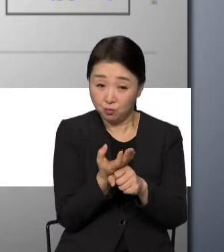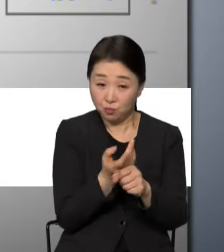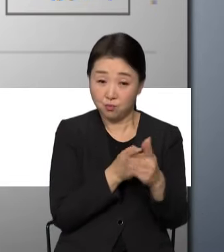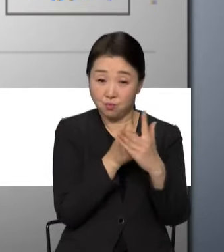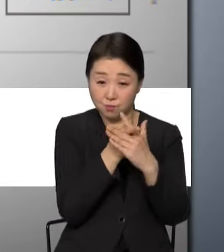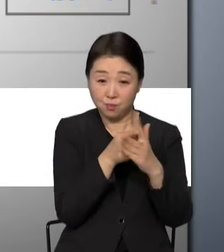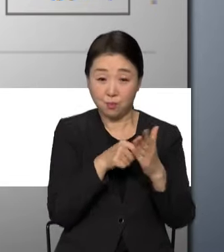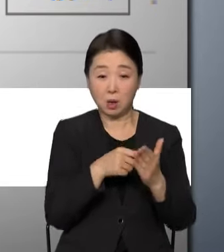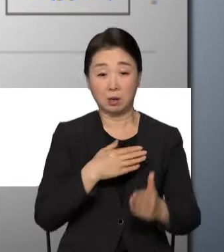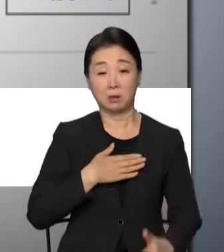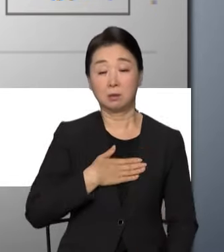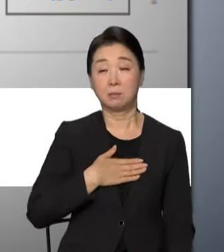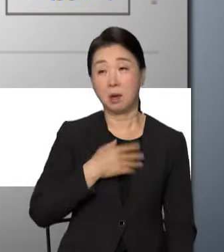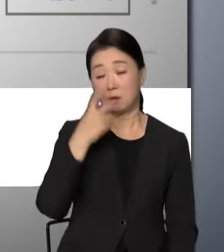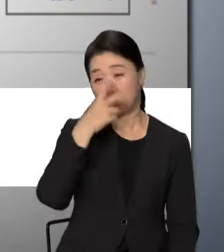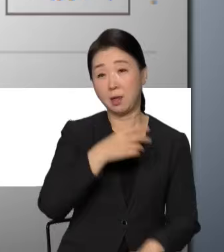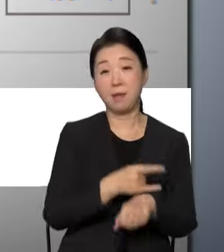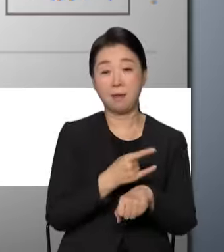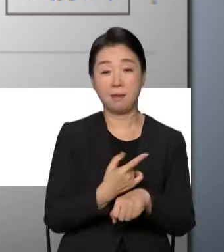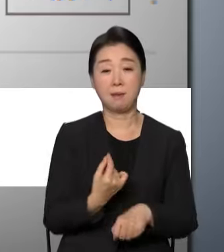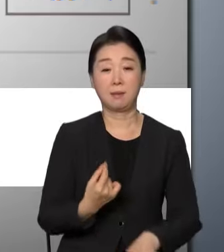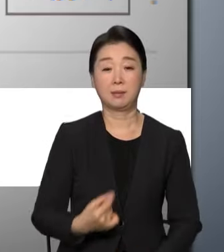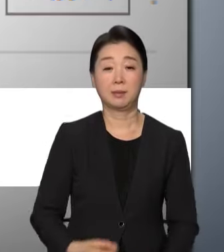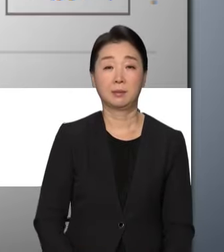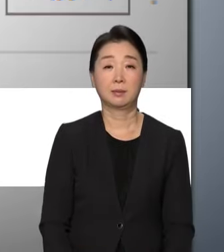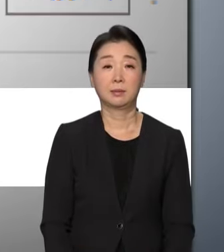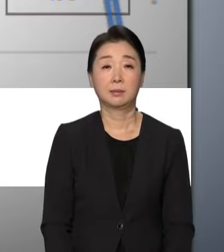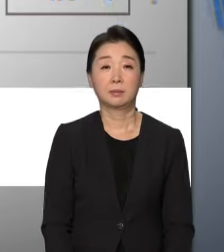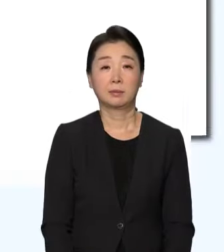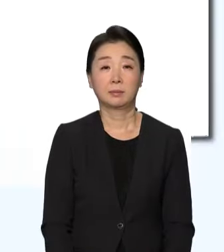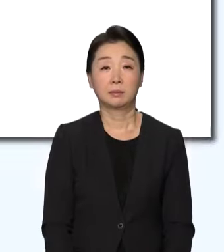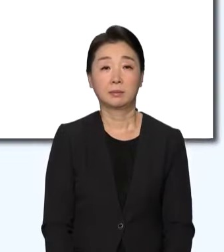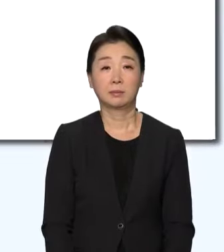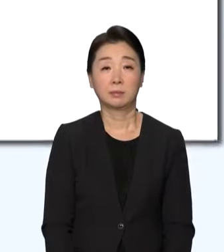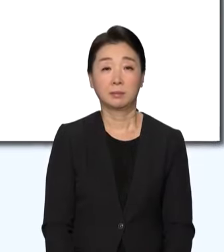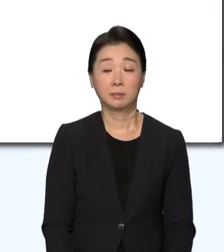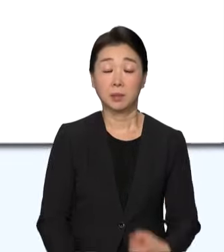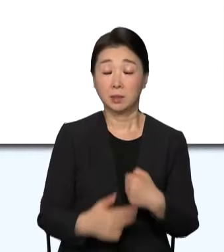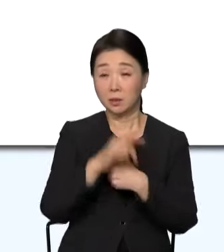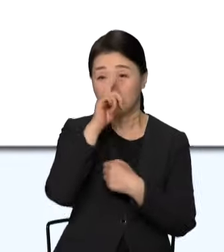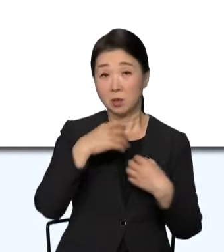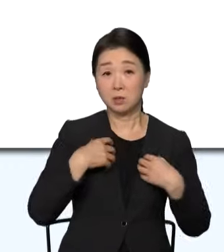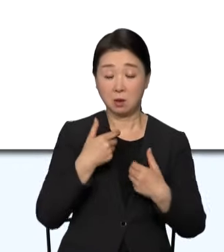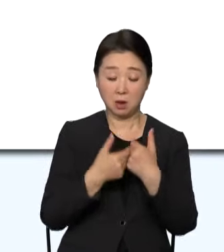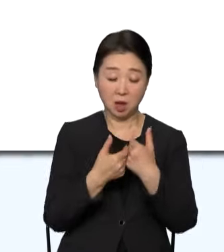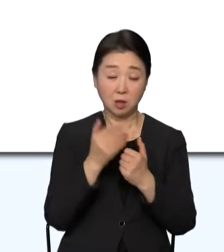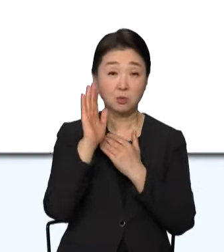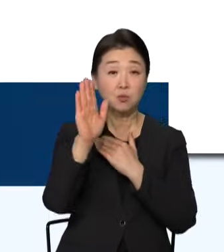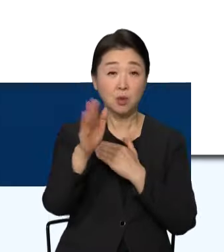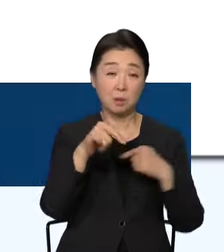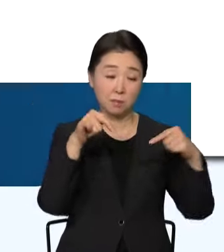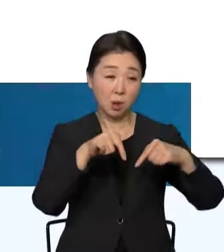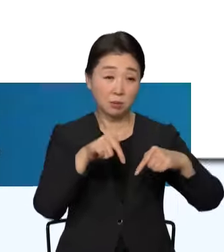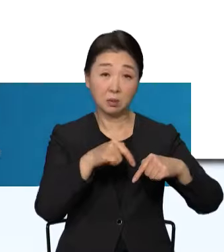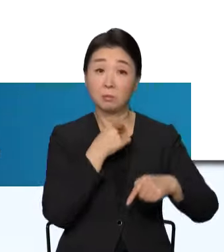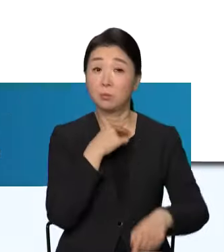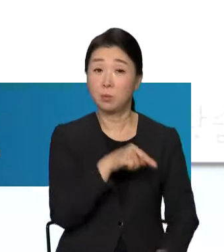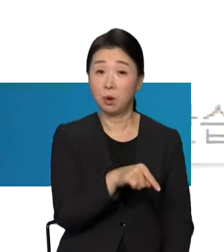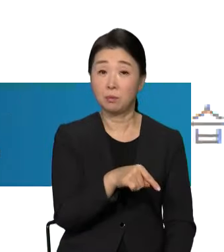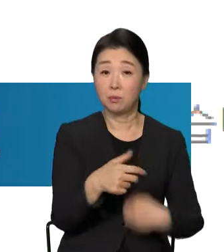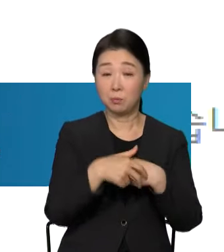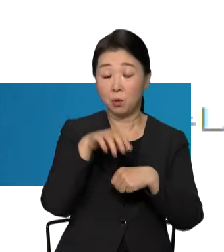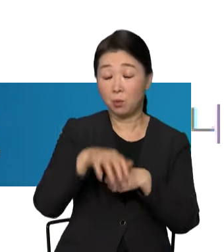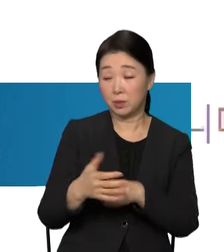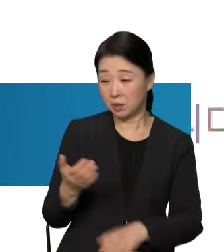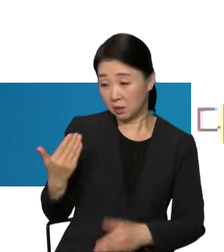부분에서는 어쨌든 저희 나름대로 지금 수사 의뢰를 할 거거든요. 의정 갈등이 불거진 후 면접을 보게 됐는데